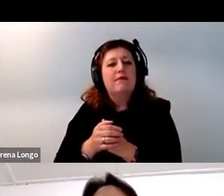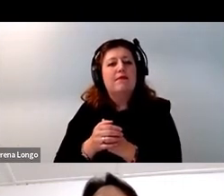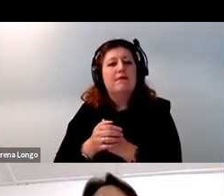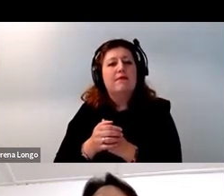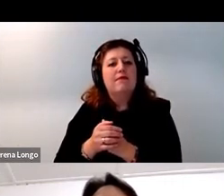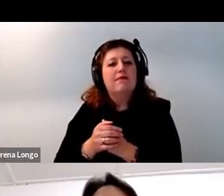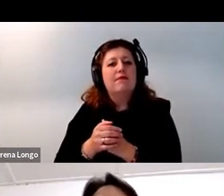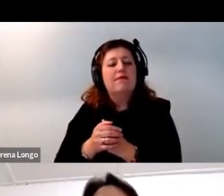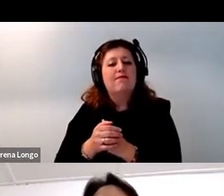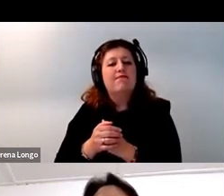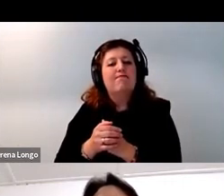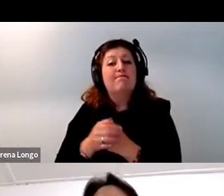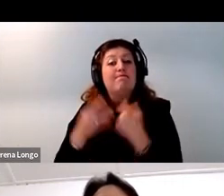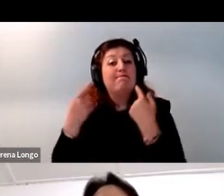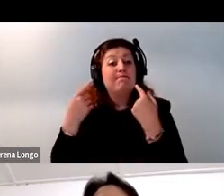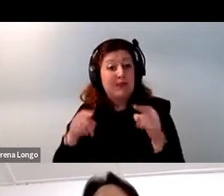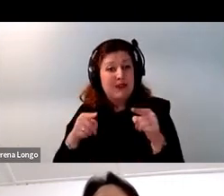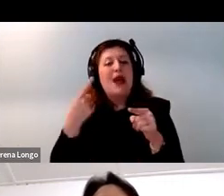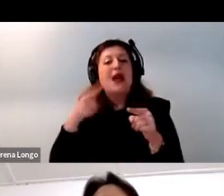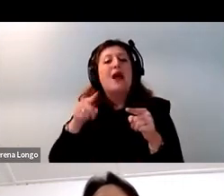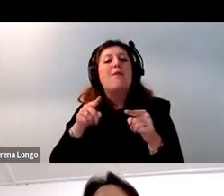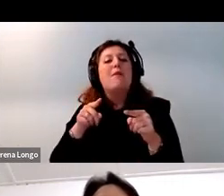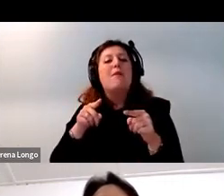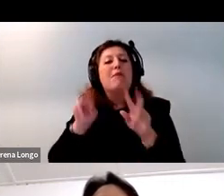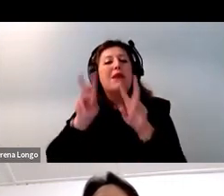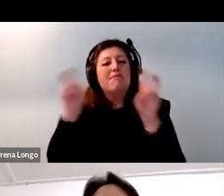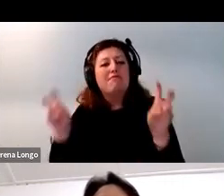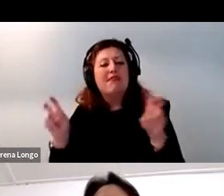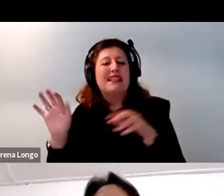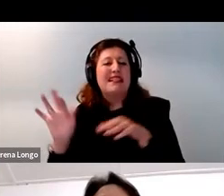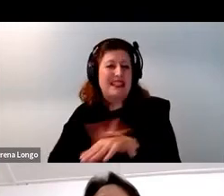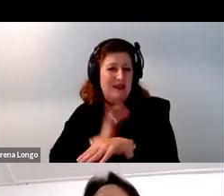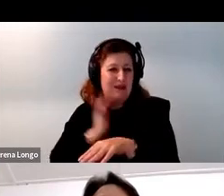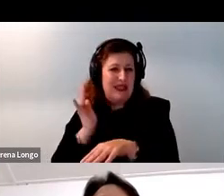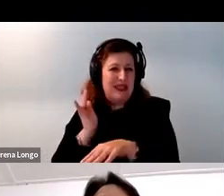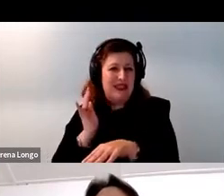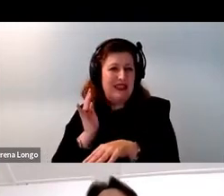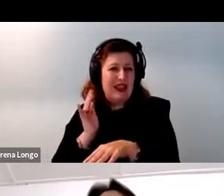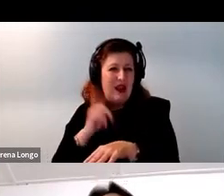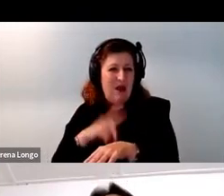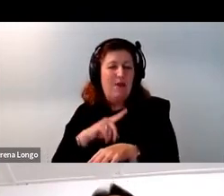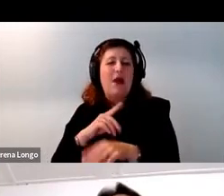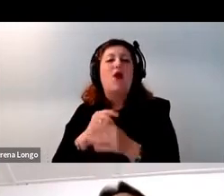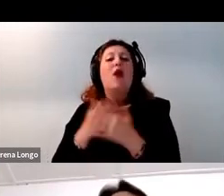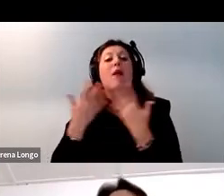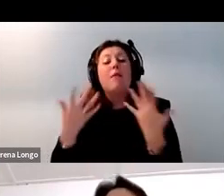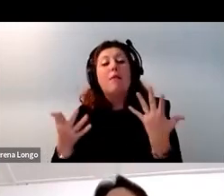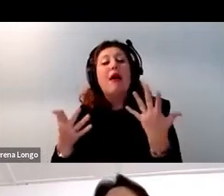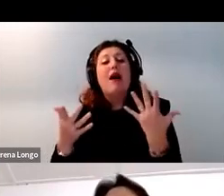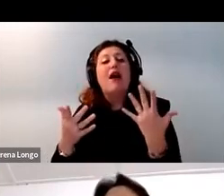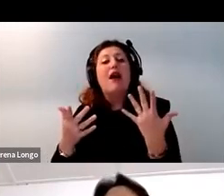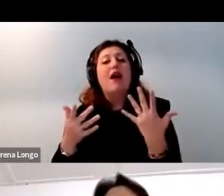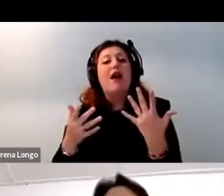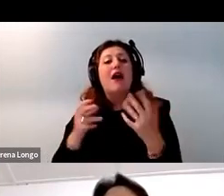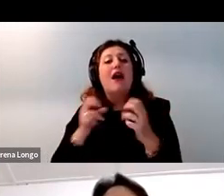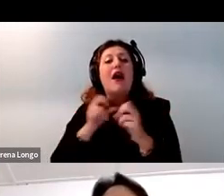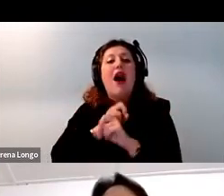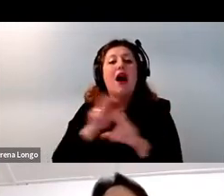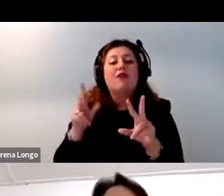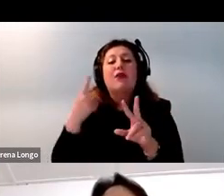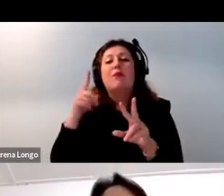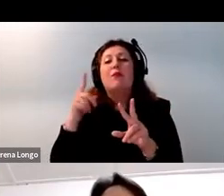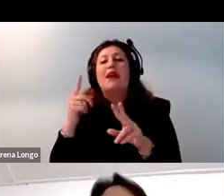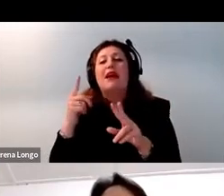a parlare della sensibilità a questo tema. Però per esempio, per qualche motivo, con le